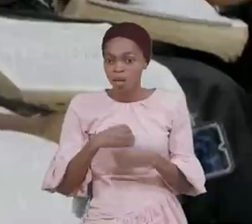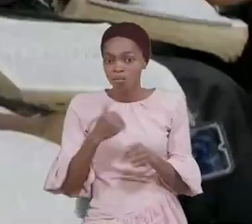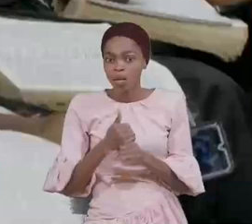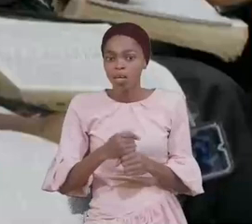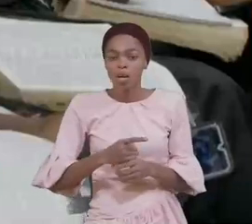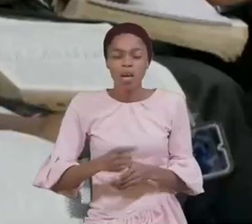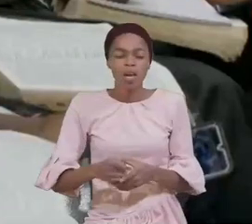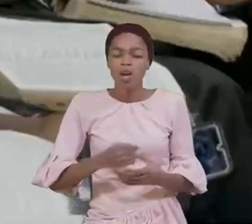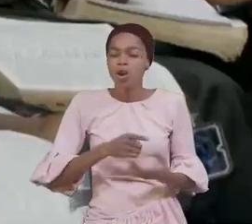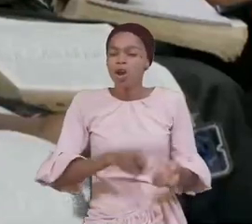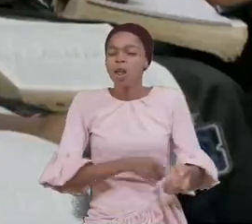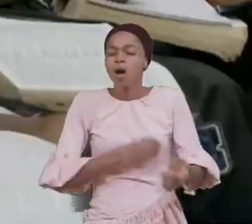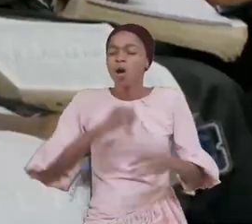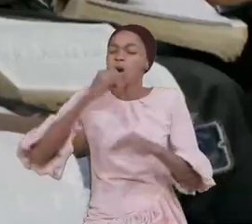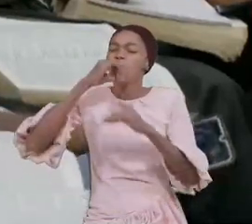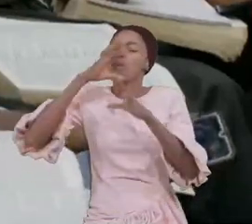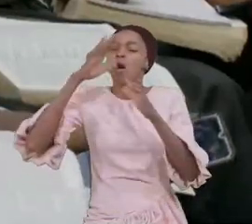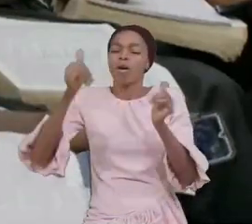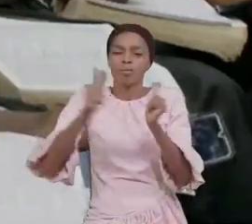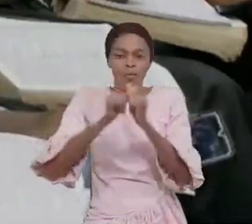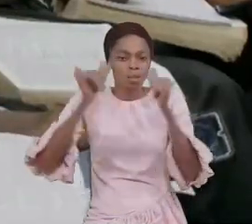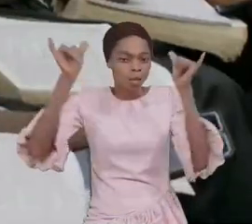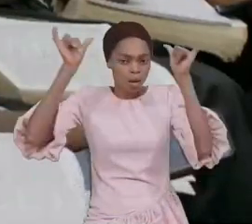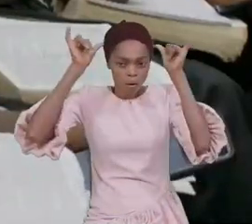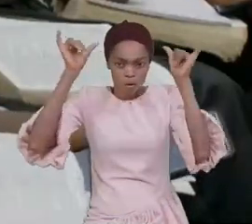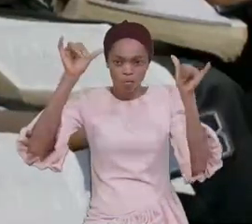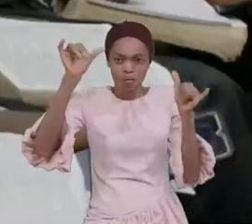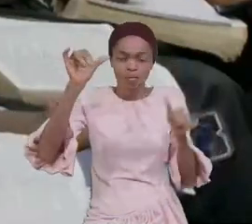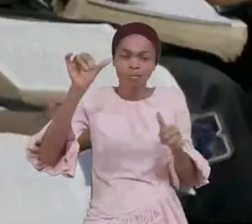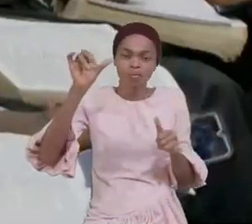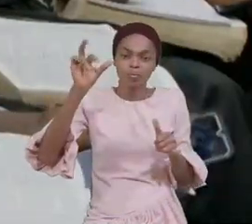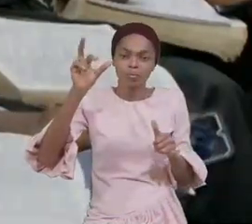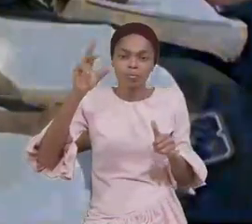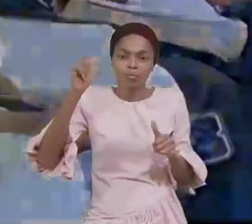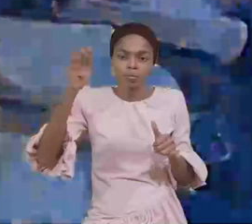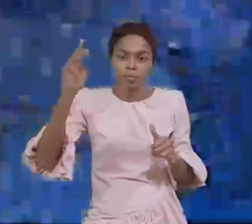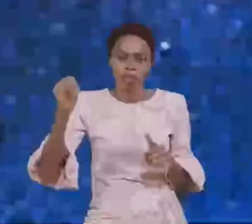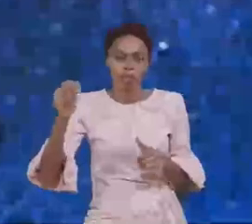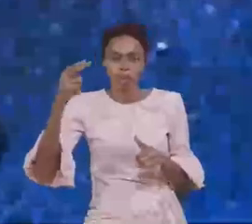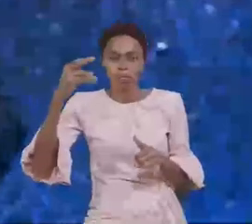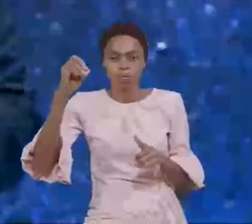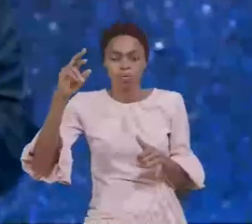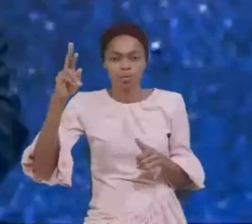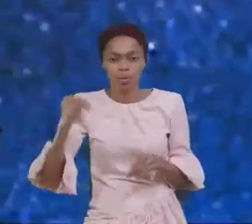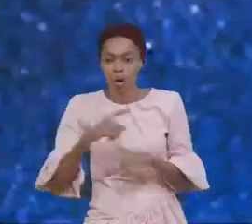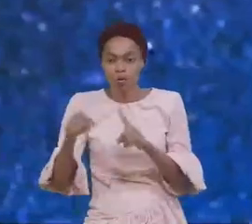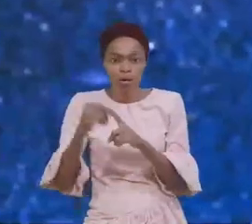entendrez le son de la trompette, tout le peuple poussera de grands